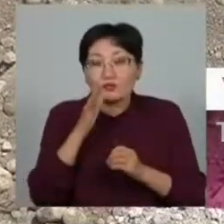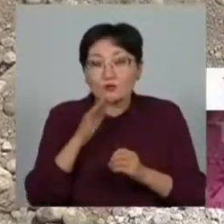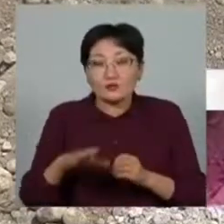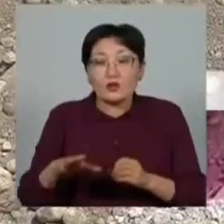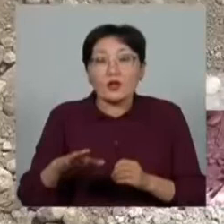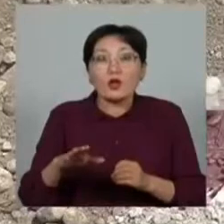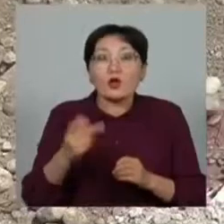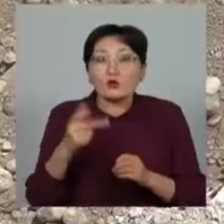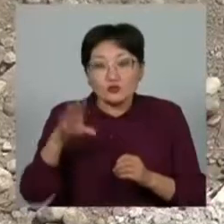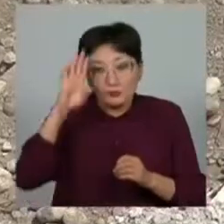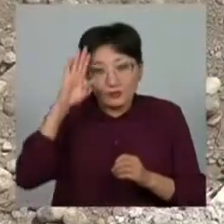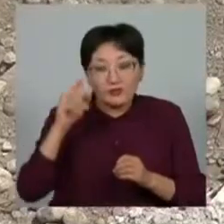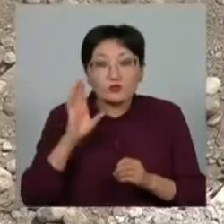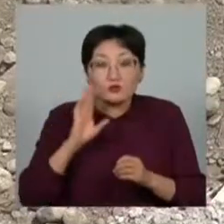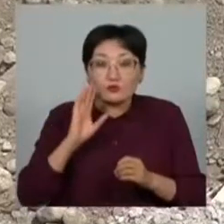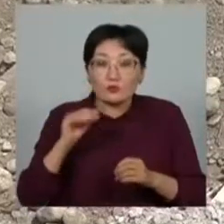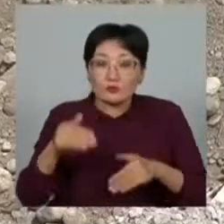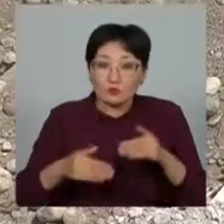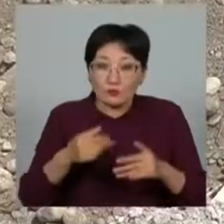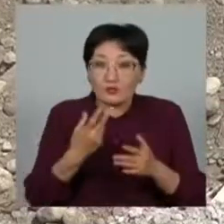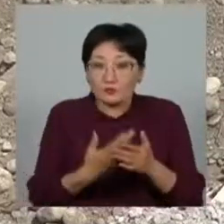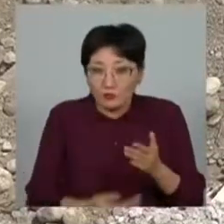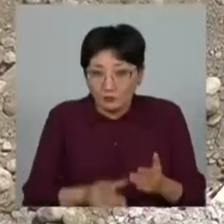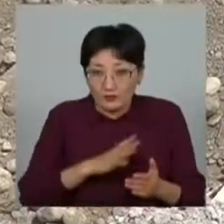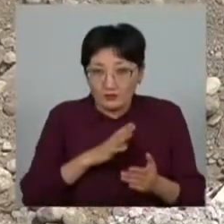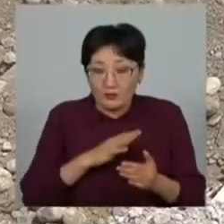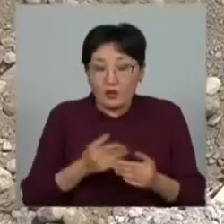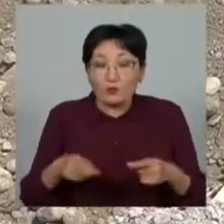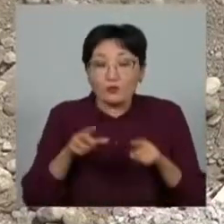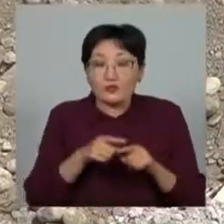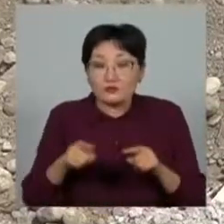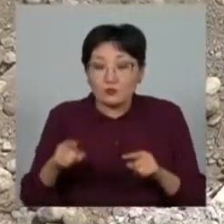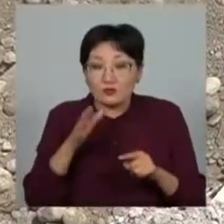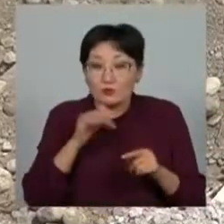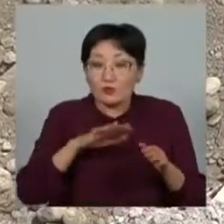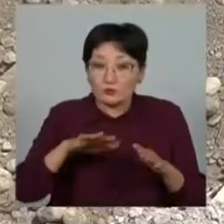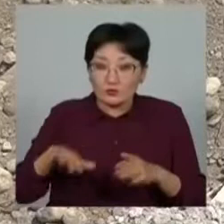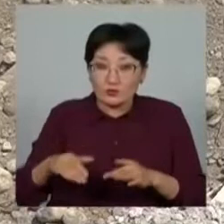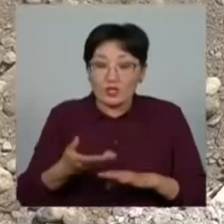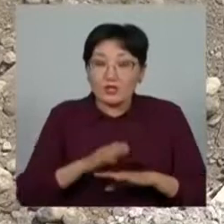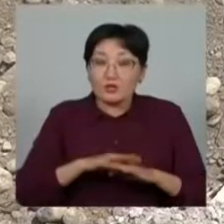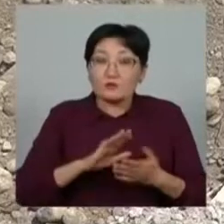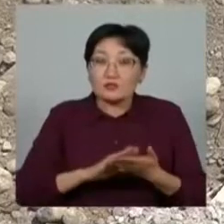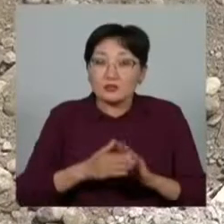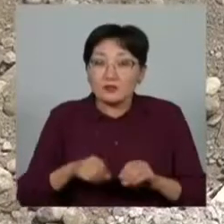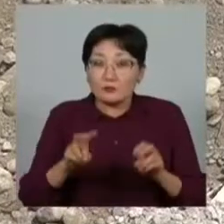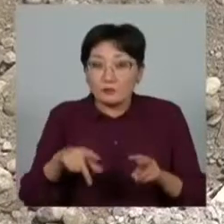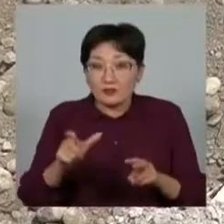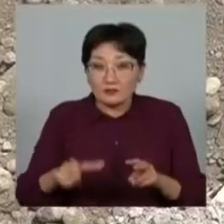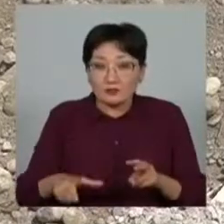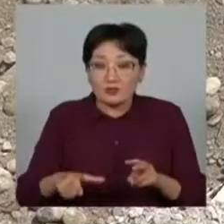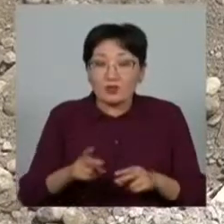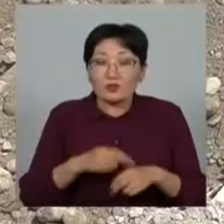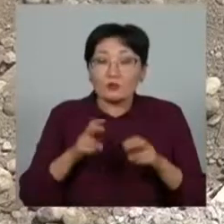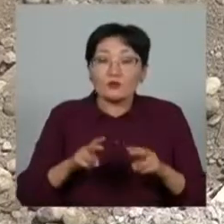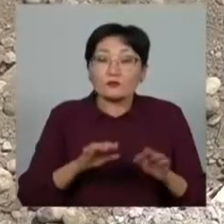мектеп жасындағы үш бала суға кетіп көз жұмған болатын. Арада осынша жыл уақыт өтсе де төтеншеліктер